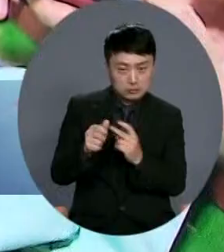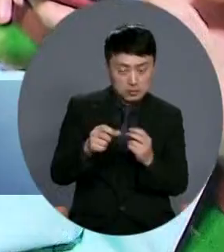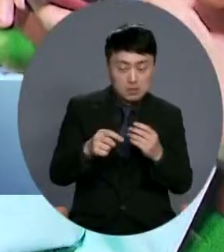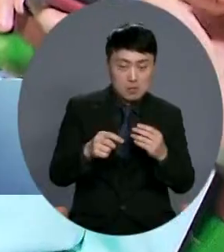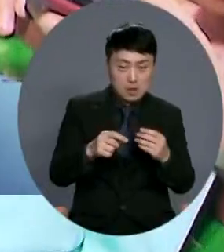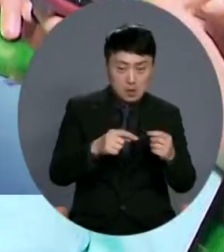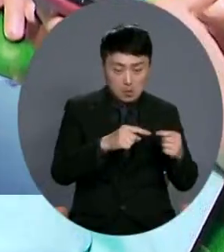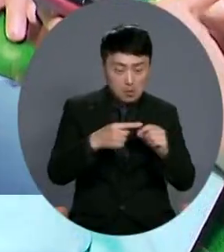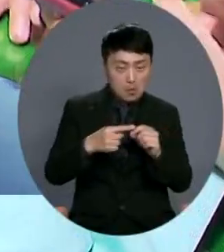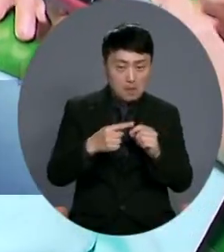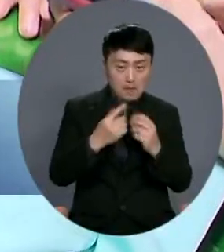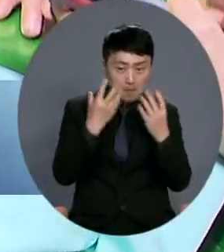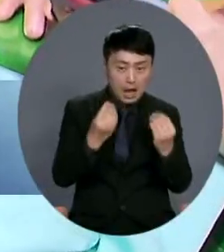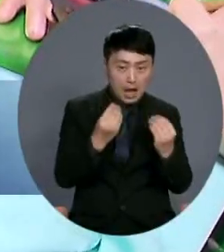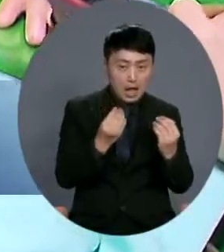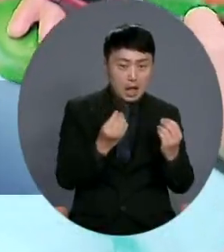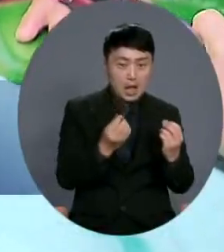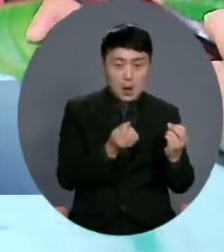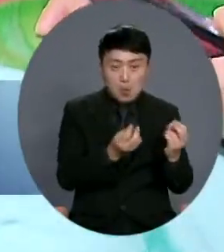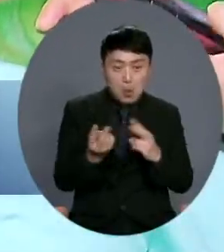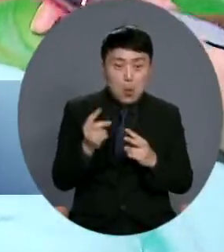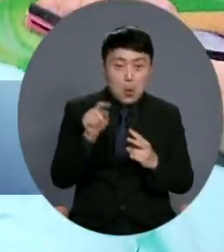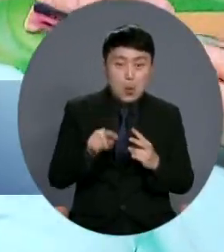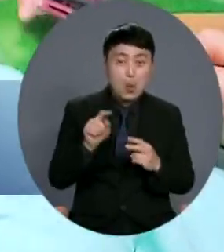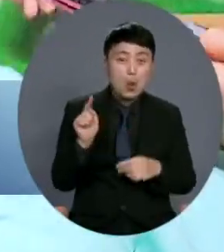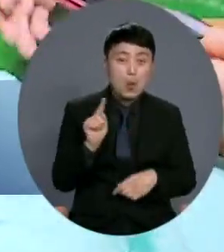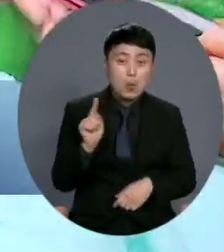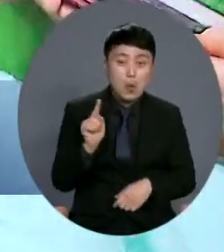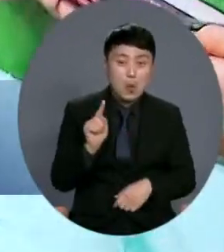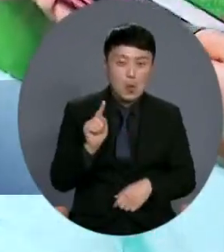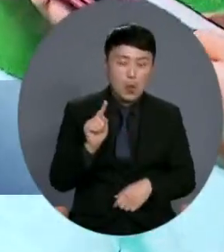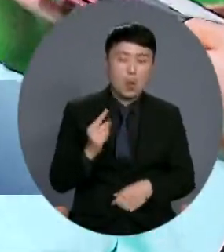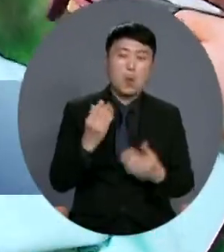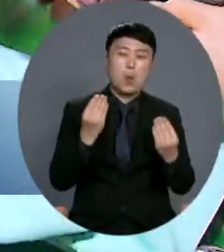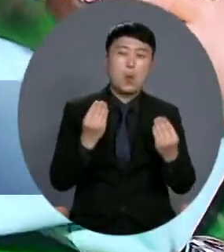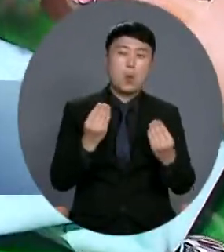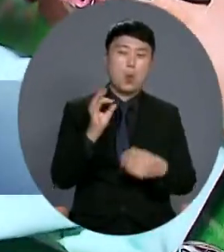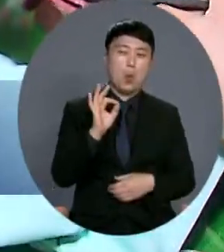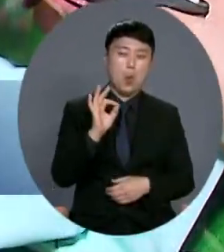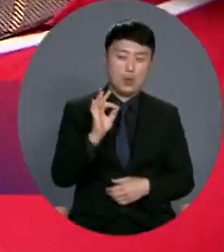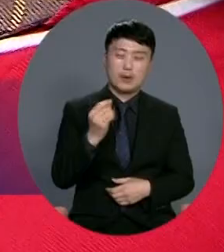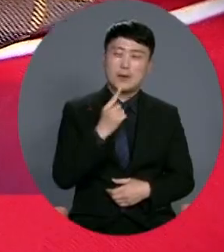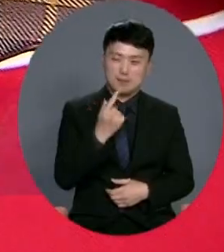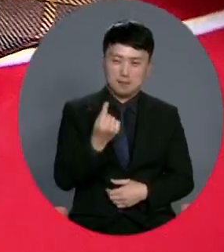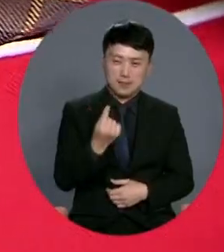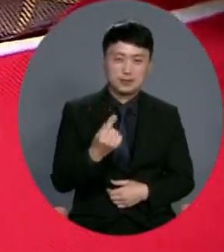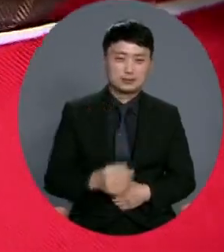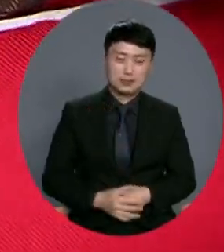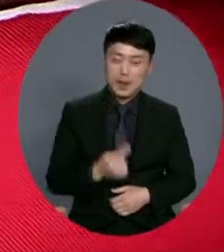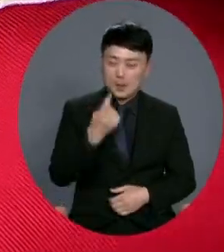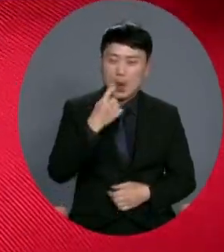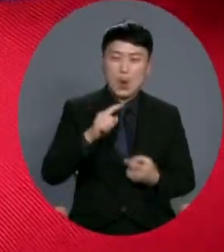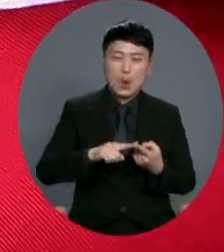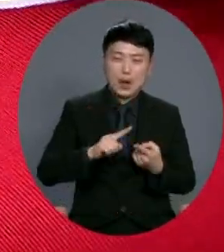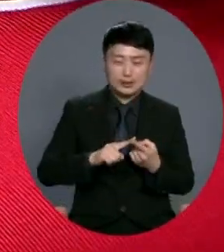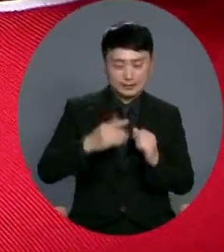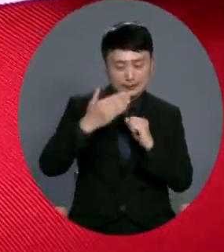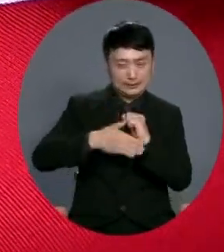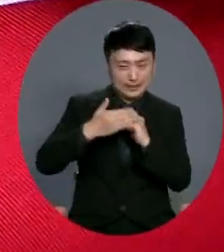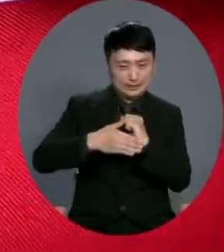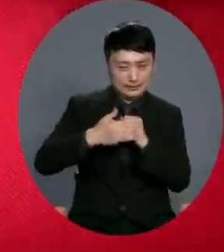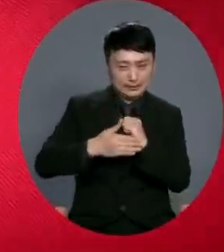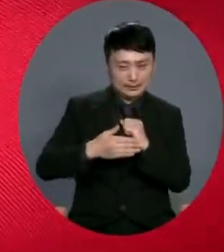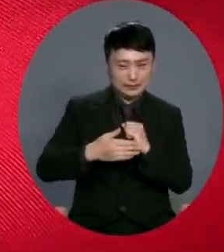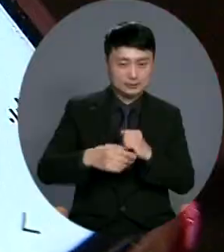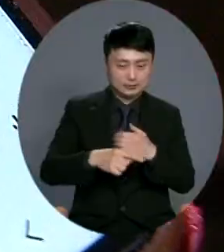다 썼다라는 느낌으로 뭐 해를. 완료 눌러. 그렇지. 완료. 그렇죠. 배운 대로 사진과 함께